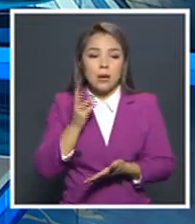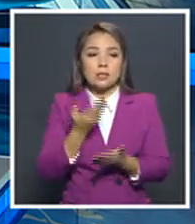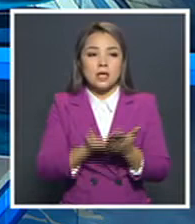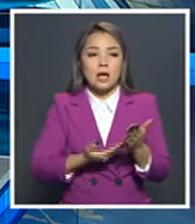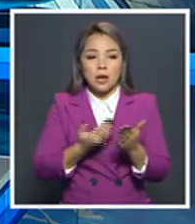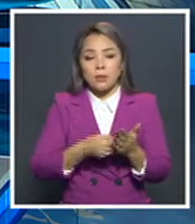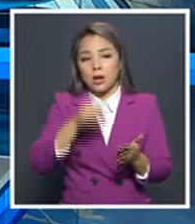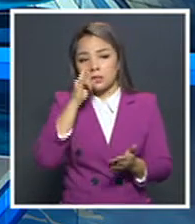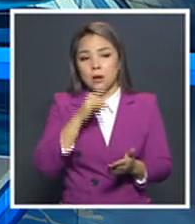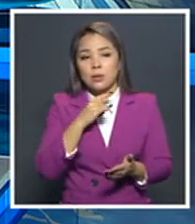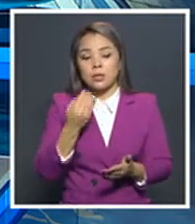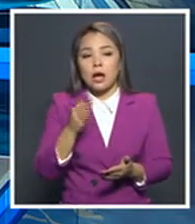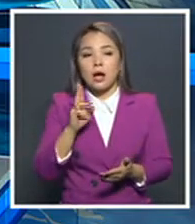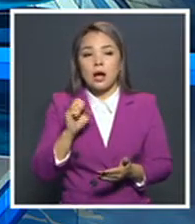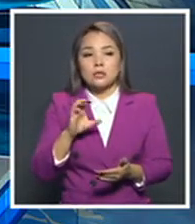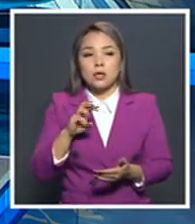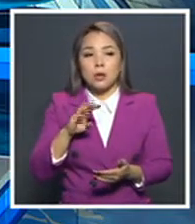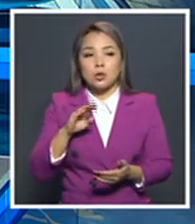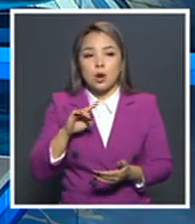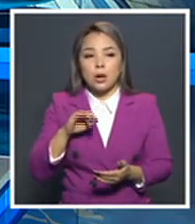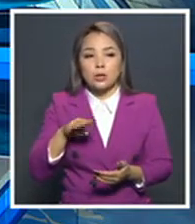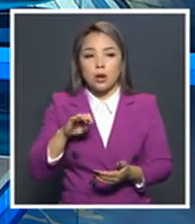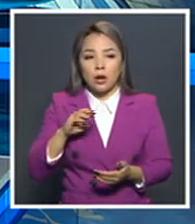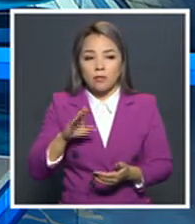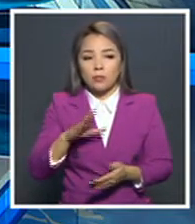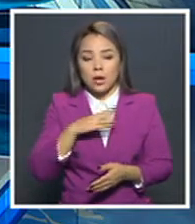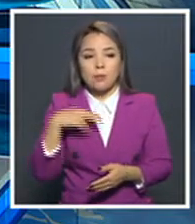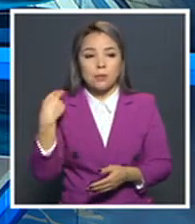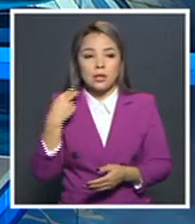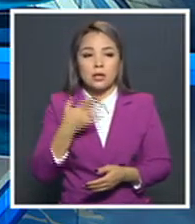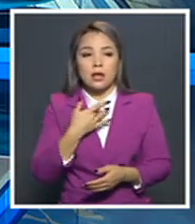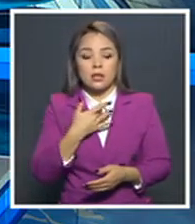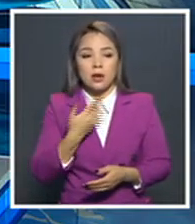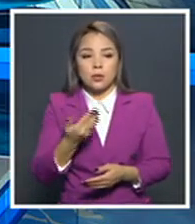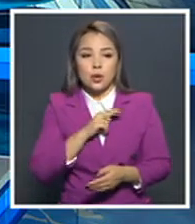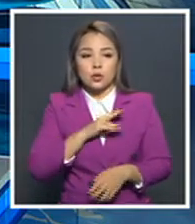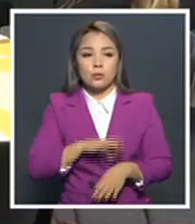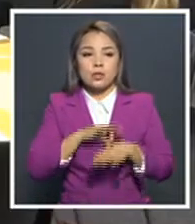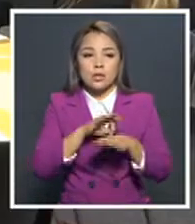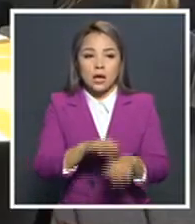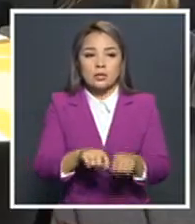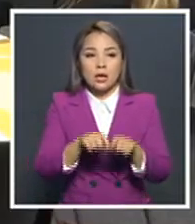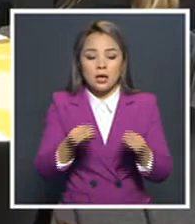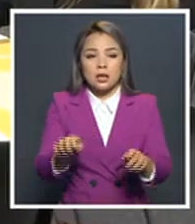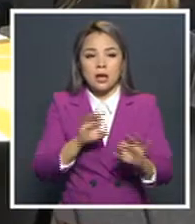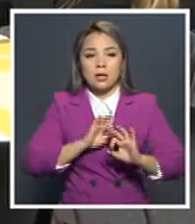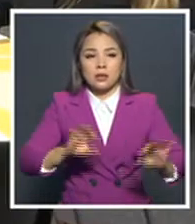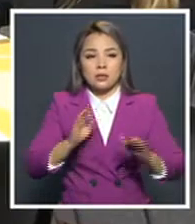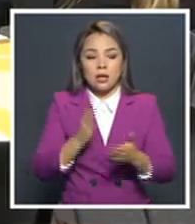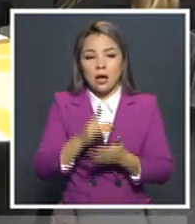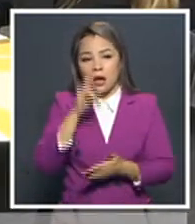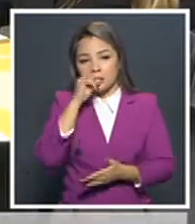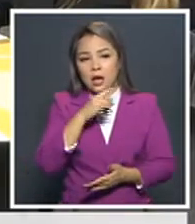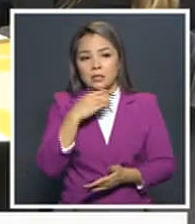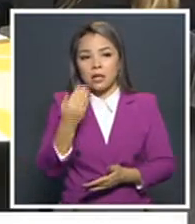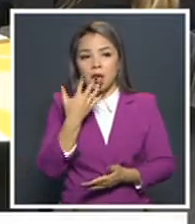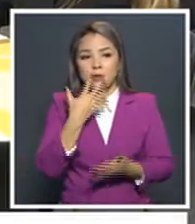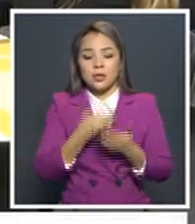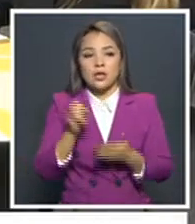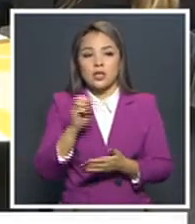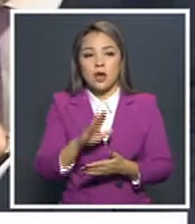Қасым-Жомарт Тоқаевтың президент боп сайланғалы атқарған жұмыстарын талқылады. Қазақстан үшін Еуропалық одақ саяси